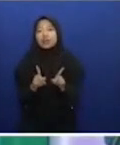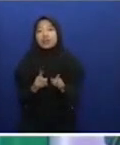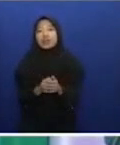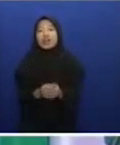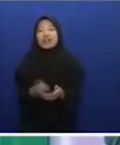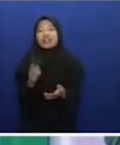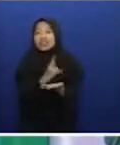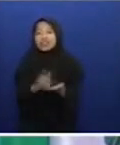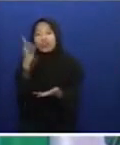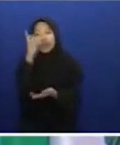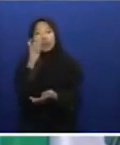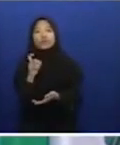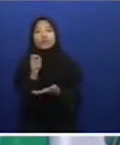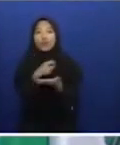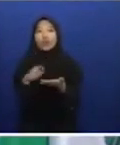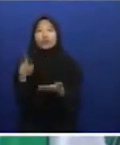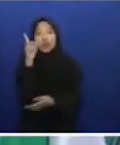Apa yang saya mau katakan kepada adik-adik?